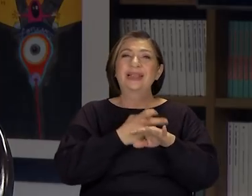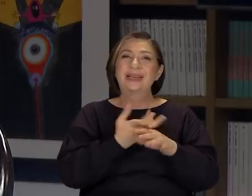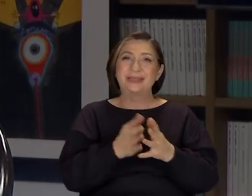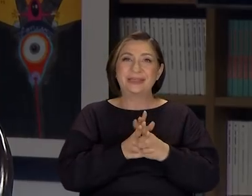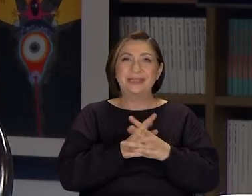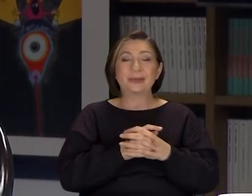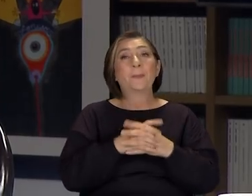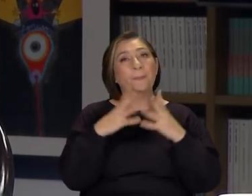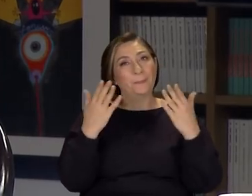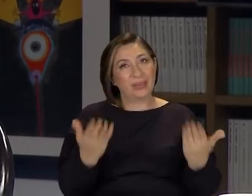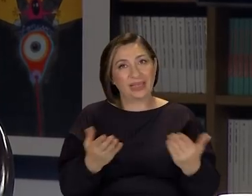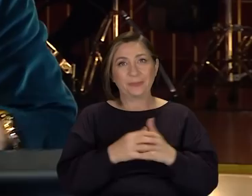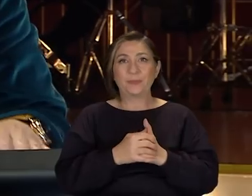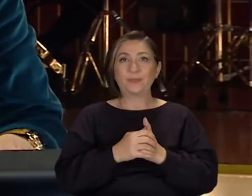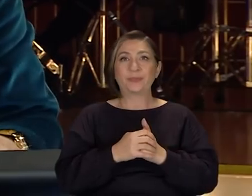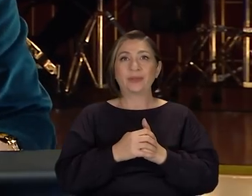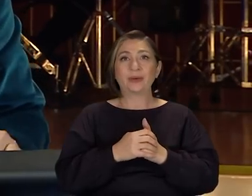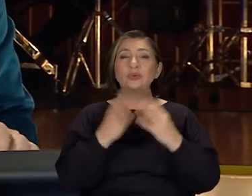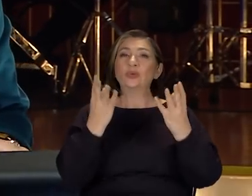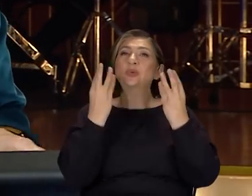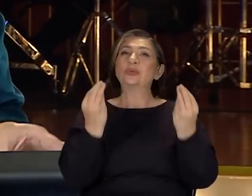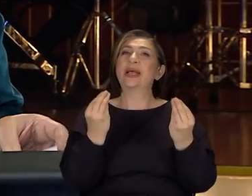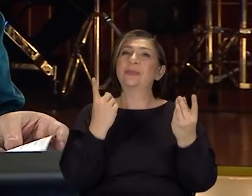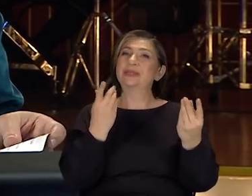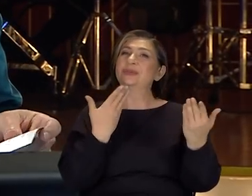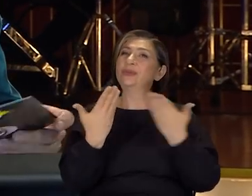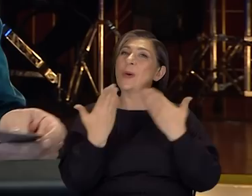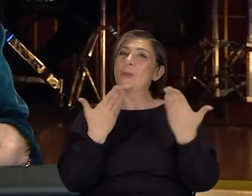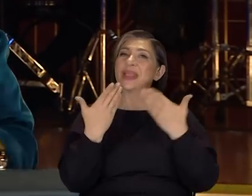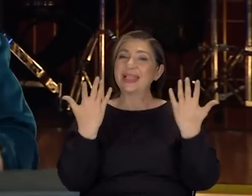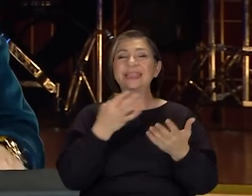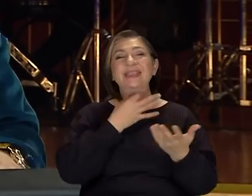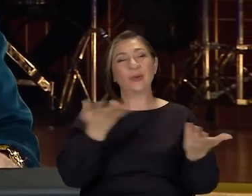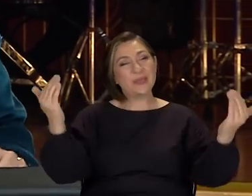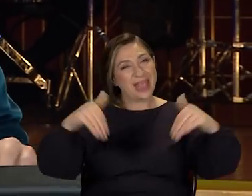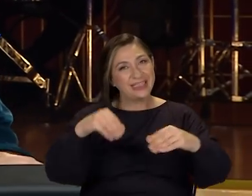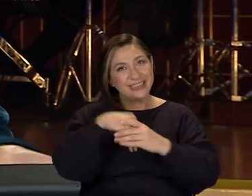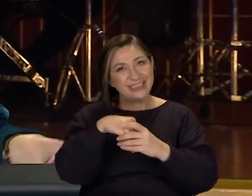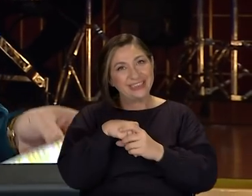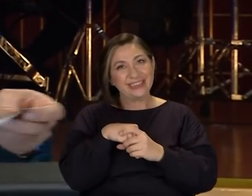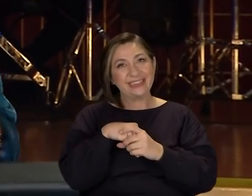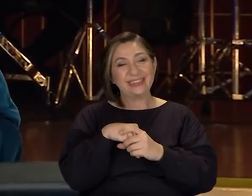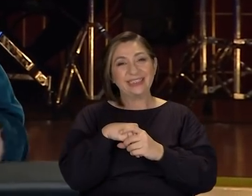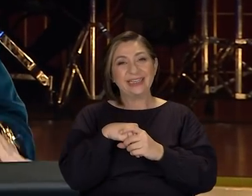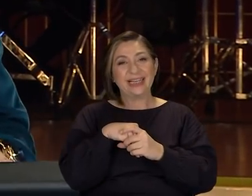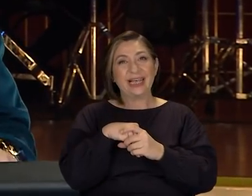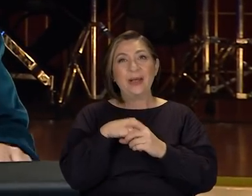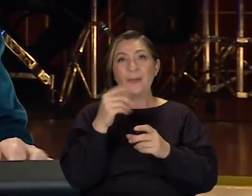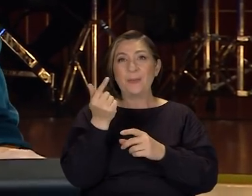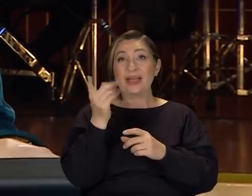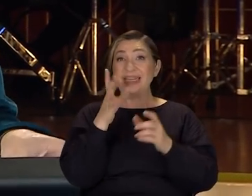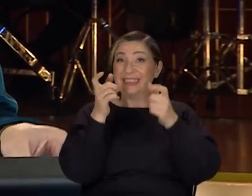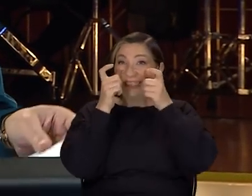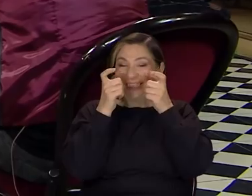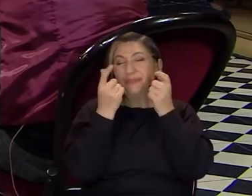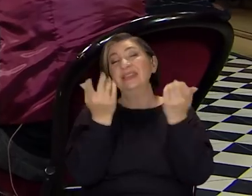maşallah. Peki. Çok güzel bir söyleşiydi. Teşekkür ederiz. Biz teşekkür ederiz. Tabii ki biraz daha